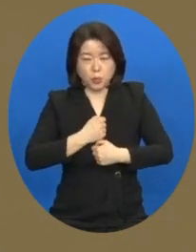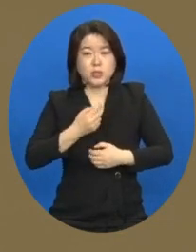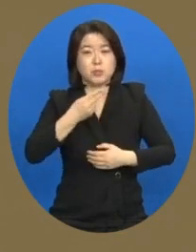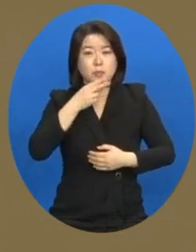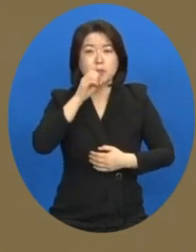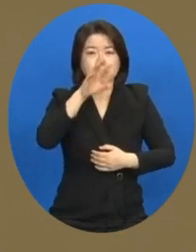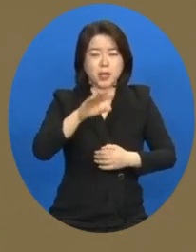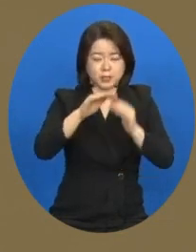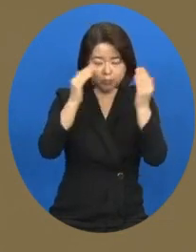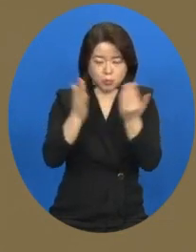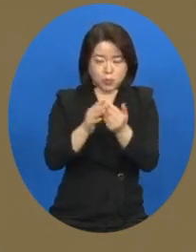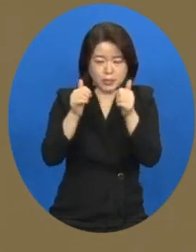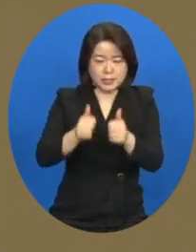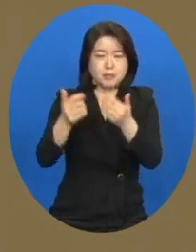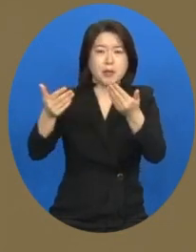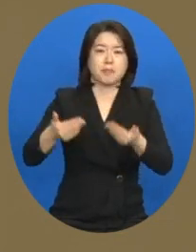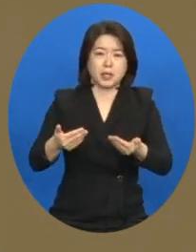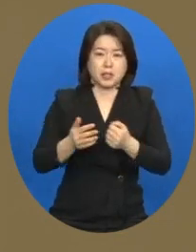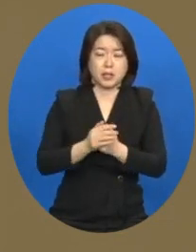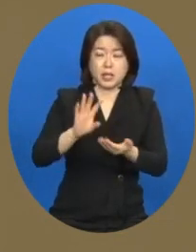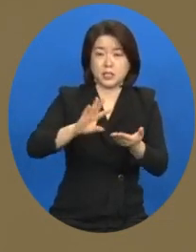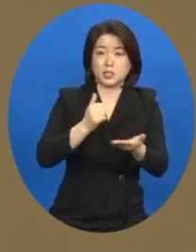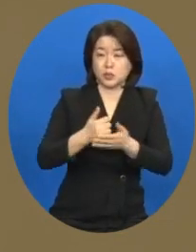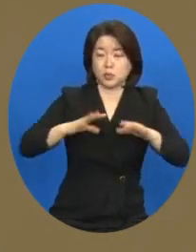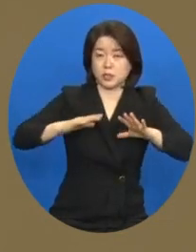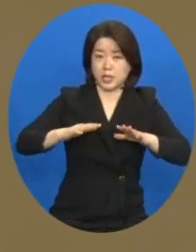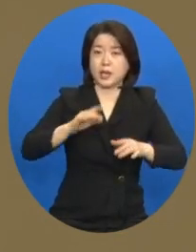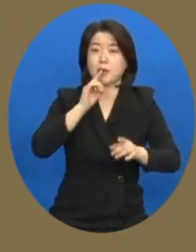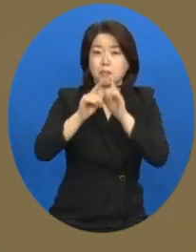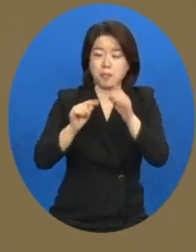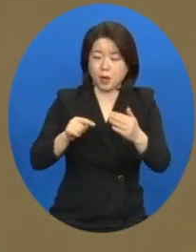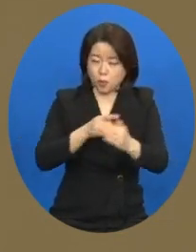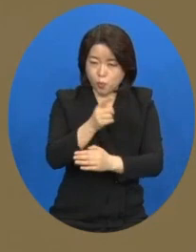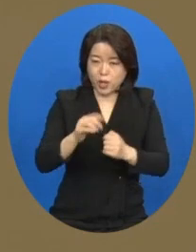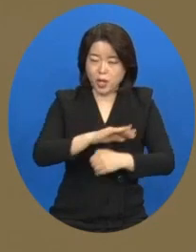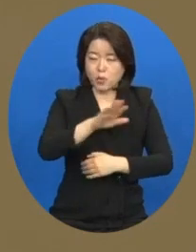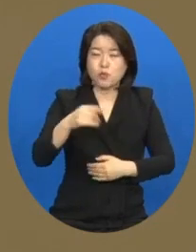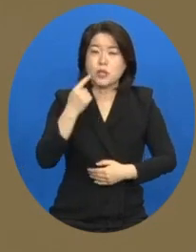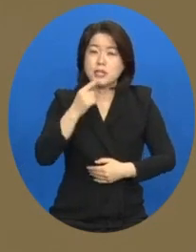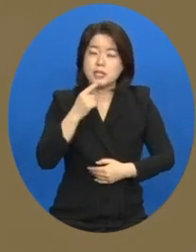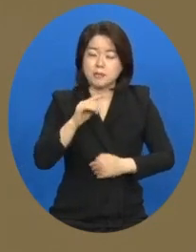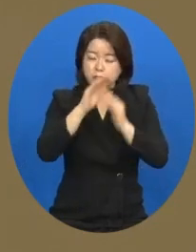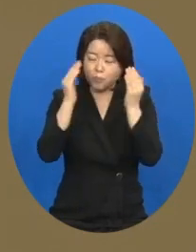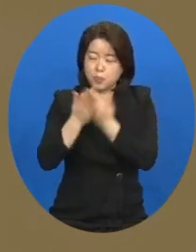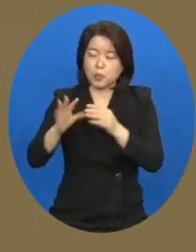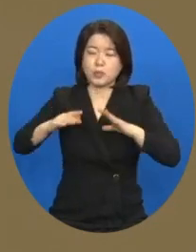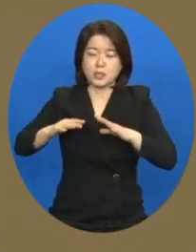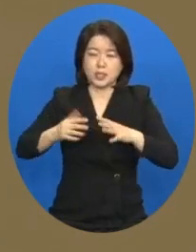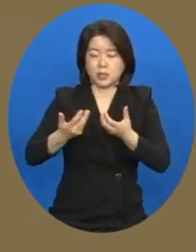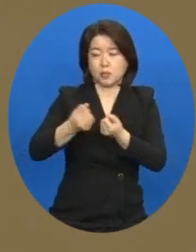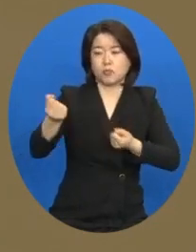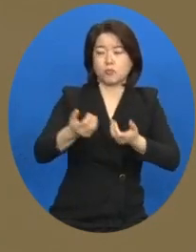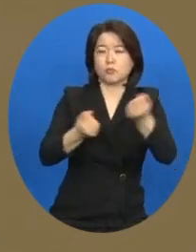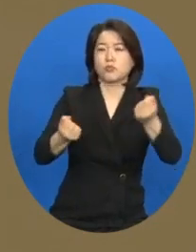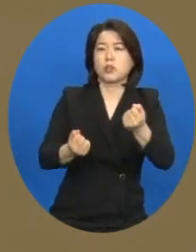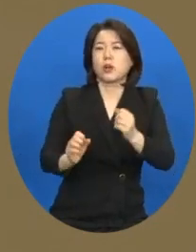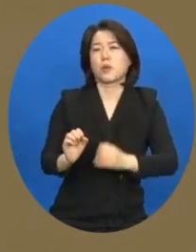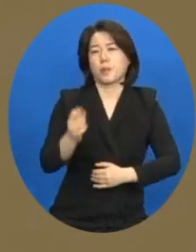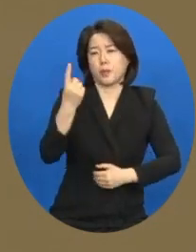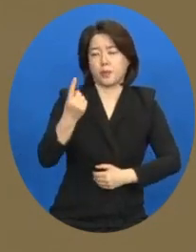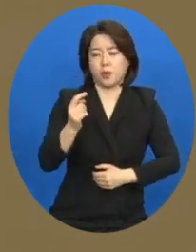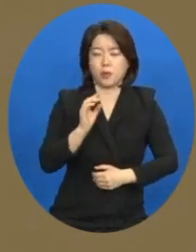것이다. 그리스도를 자랑하는 말 외에 우리의 입에서 나오는 모든 자랑은 분열을 일으키고